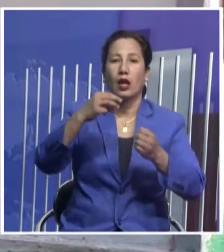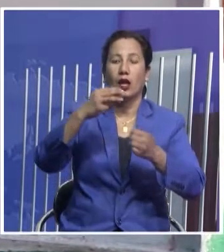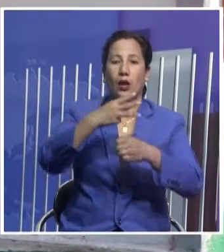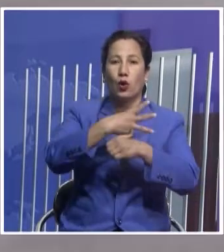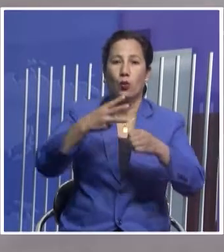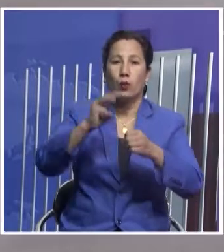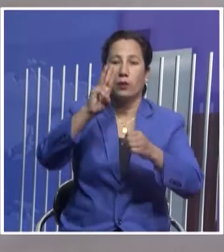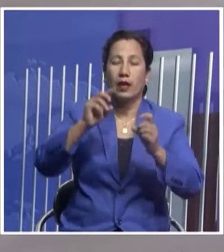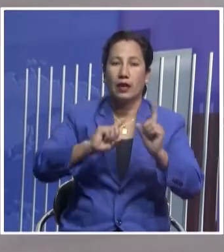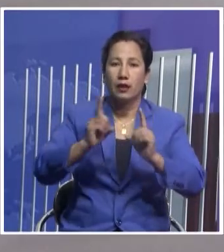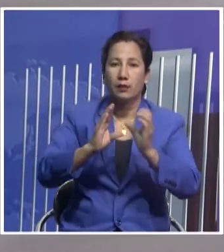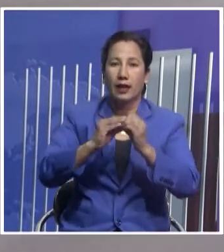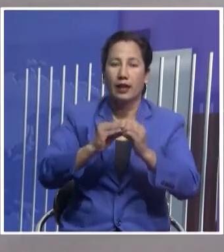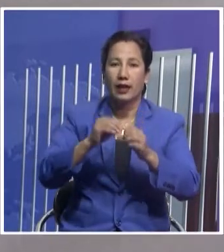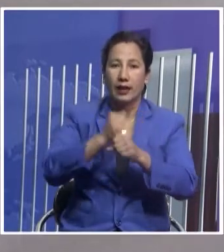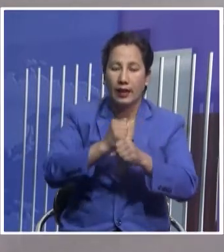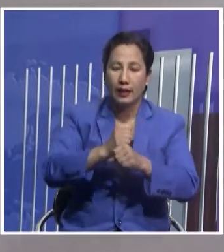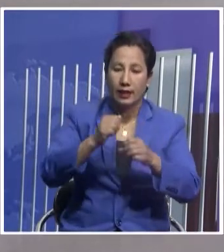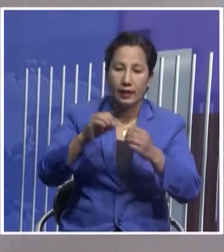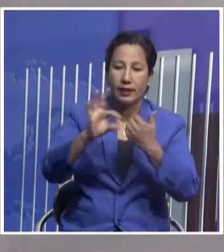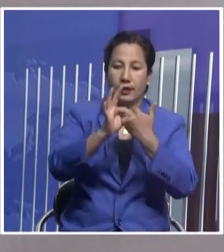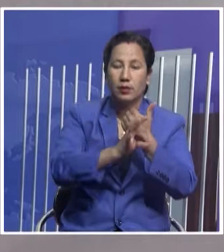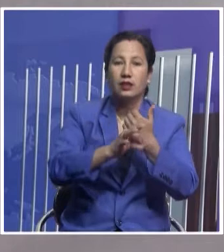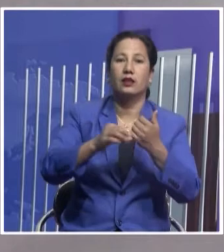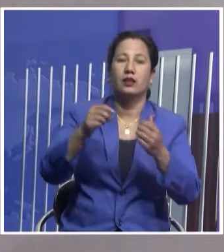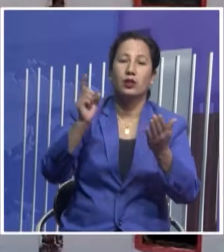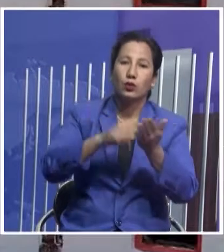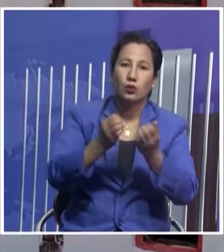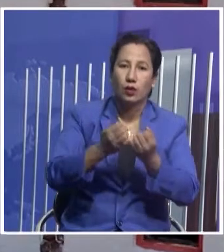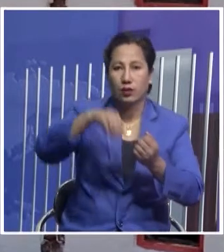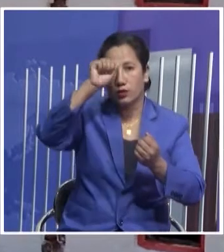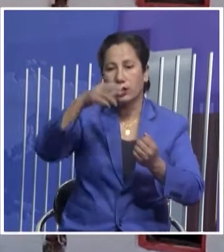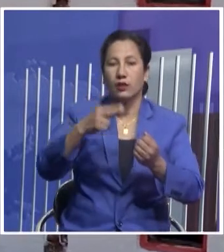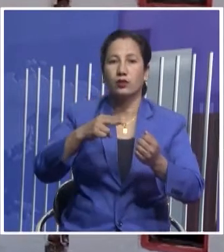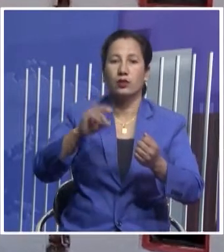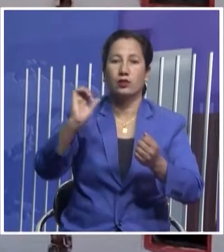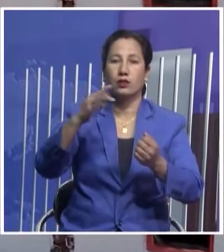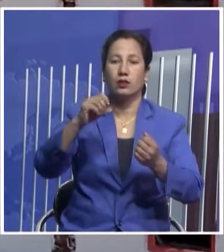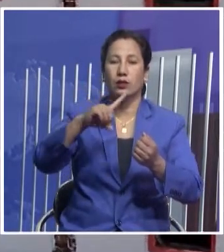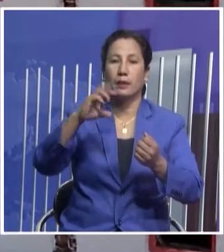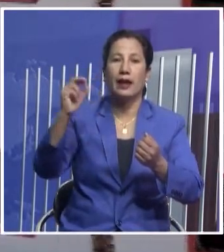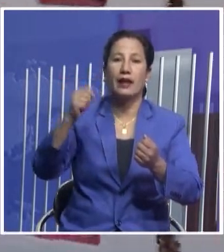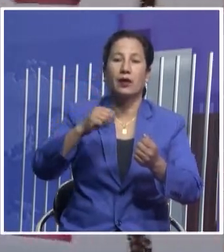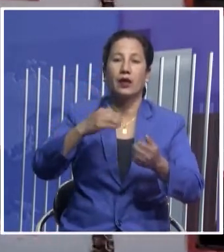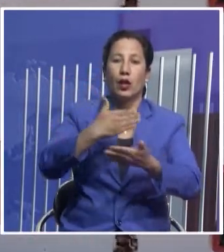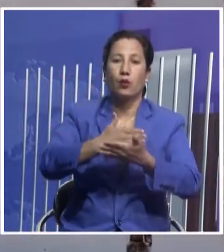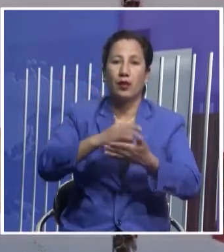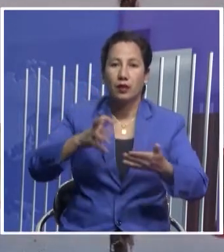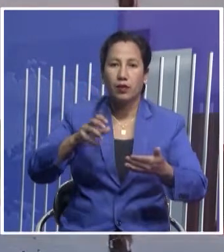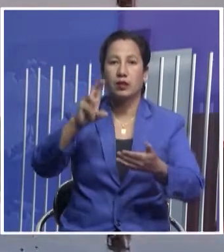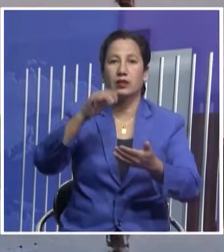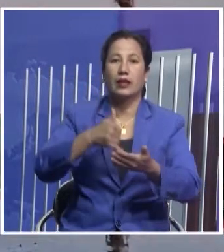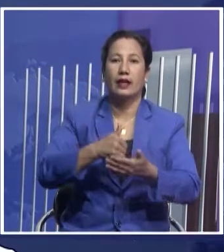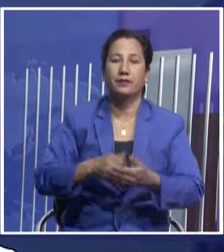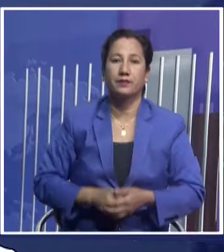उपमहानगरपालिकाले भवन प्रबलीकरण कार्यविधि निर्माण गरिरहेको जनाएको छ। सन्तोष सुवेदी, नेपाल टेलिभिजन, लुम्बिनी प्रदेश,